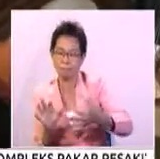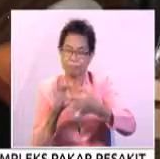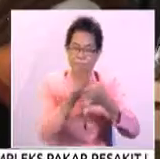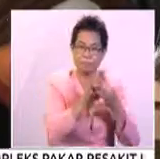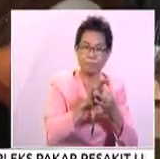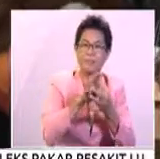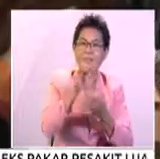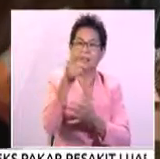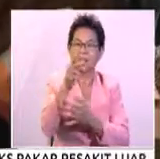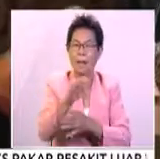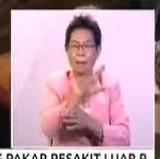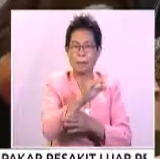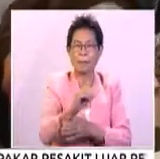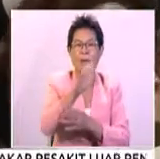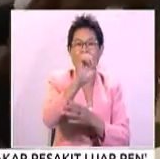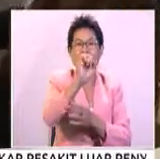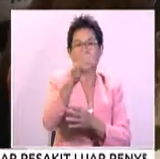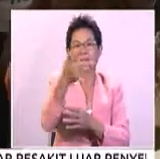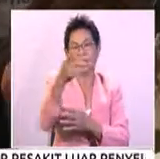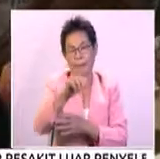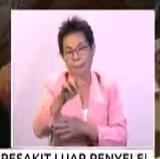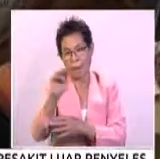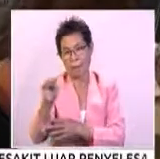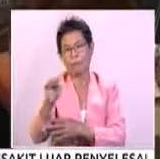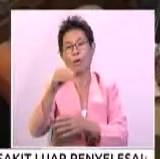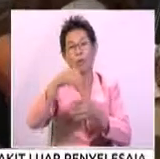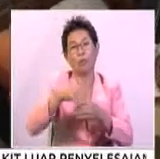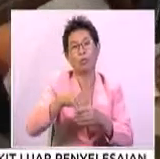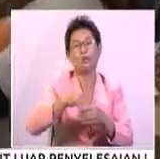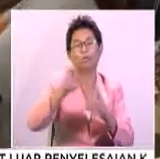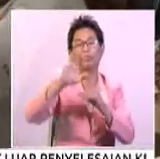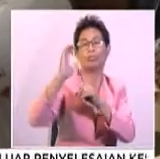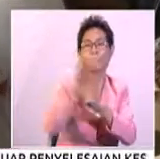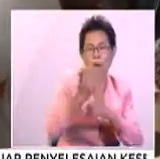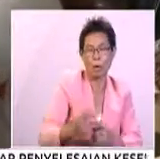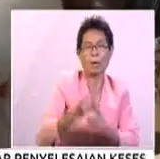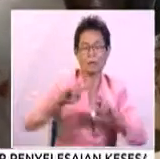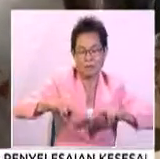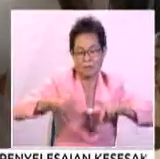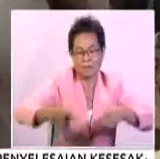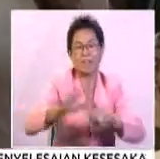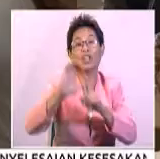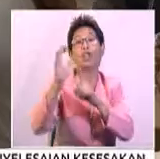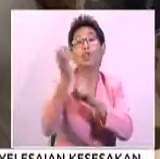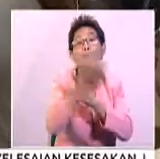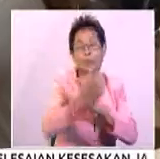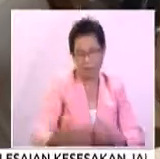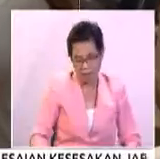TM dan Suruhanjaya Komunikasi dan Multimedia dalam membudayakan kehidupan digital.